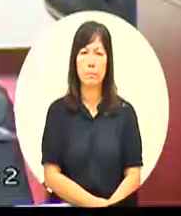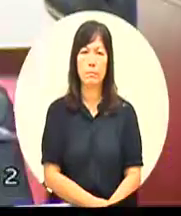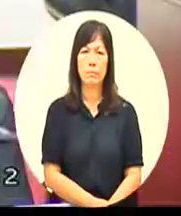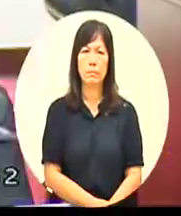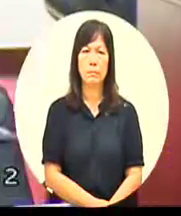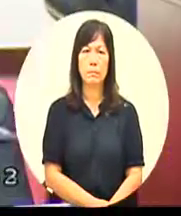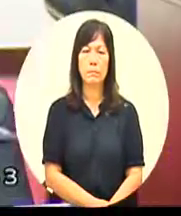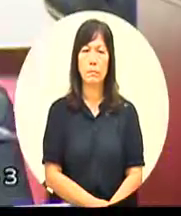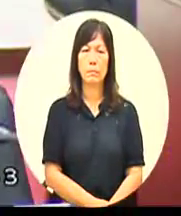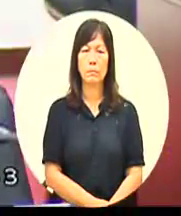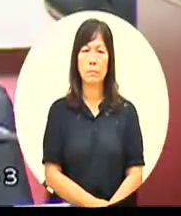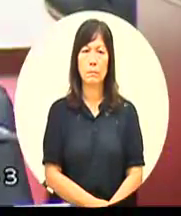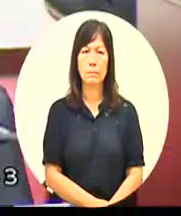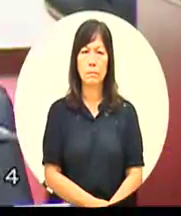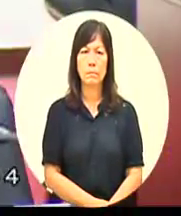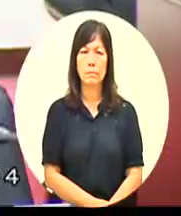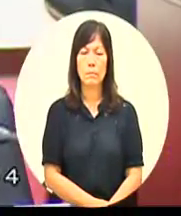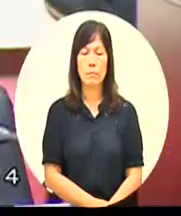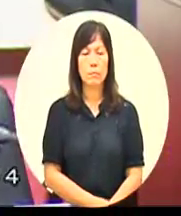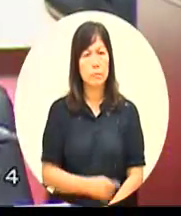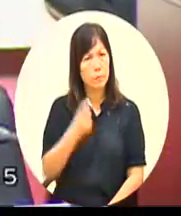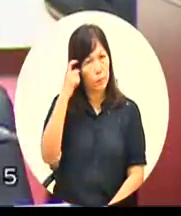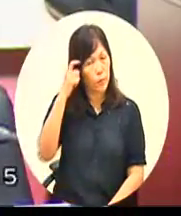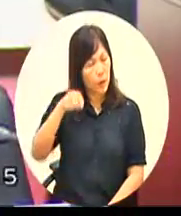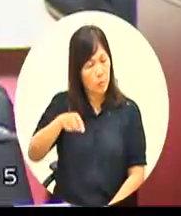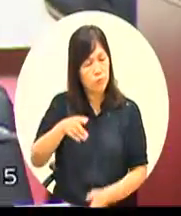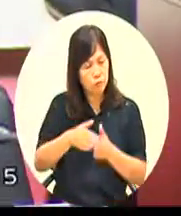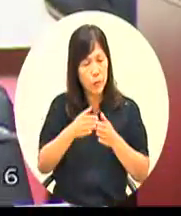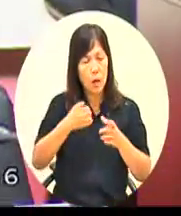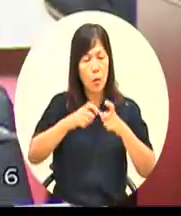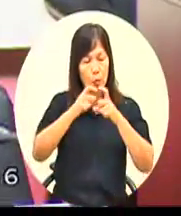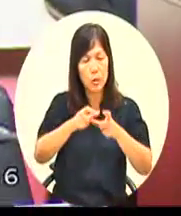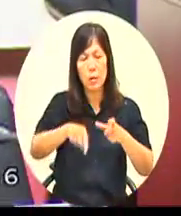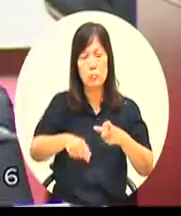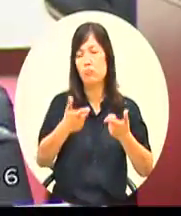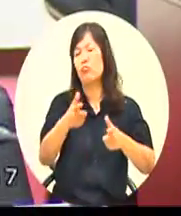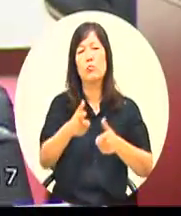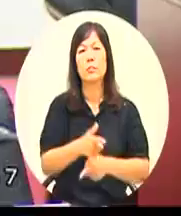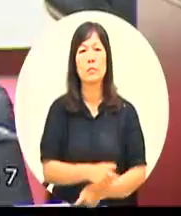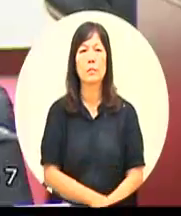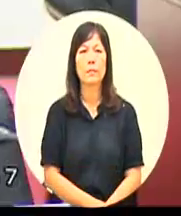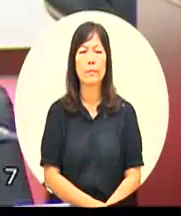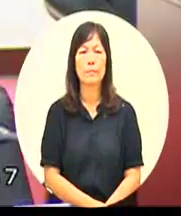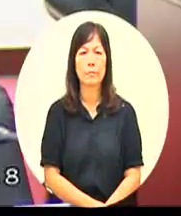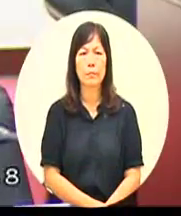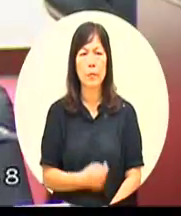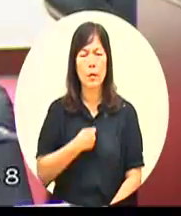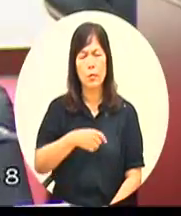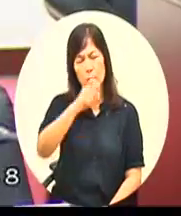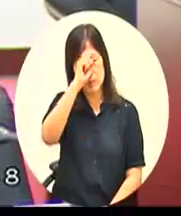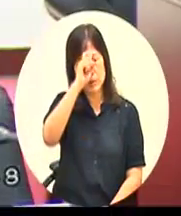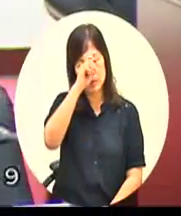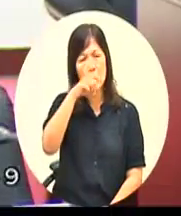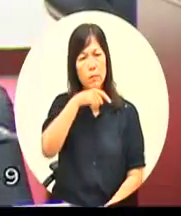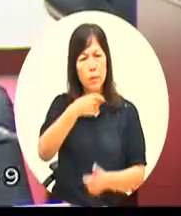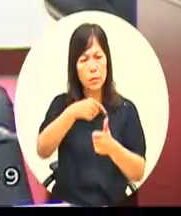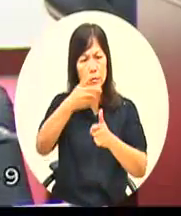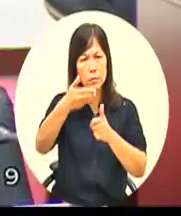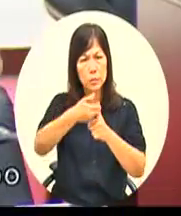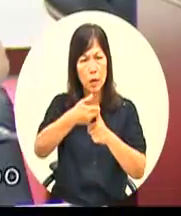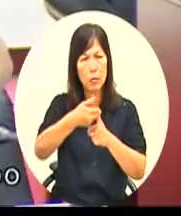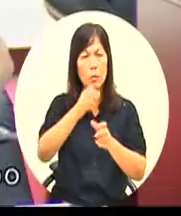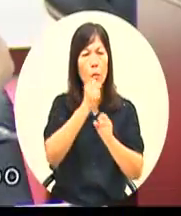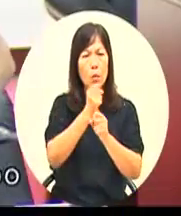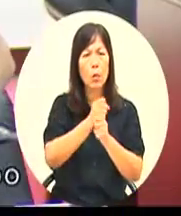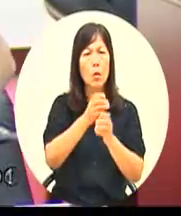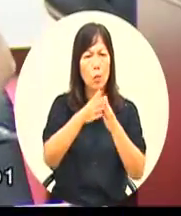哈。我想我要的不是这些答案呐哈，本席要的就是说，你们在做教育的工作